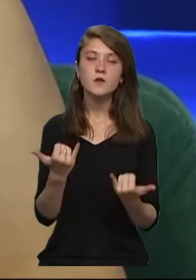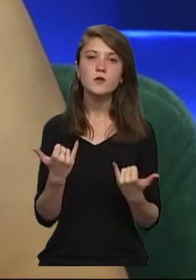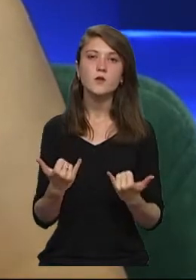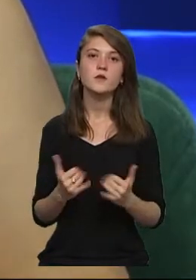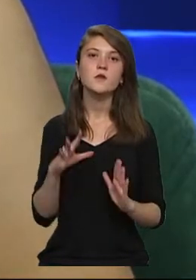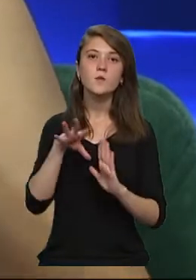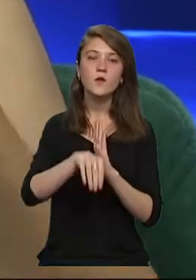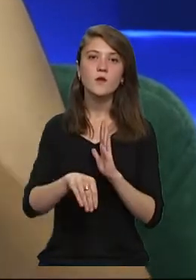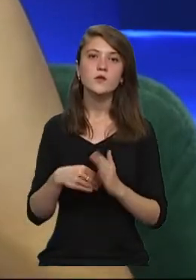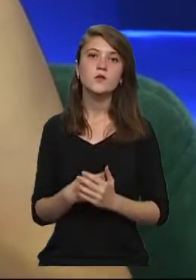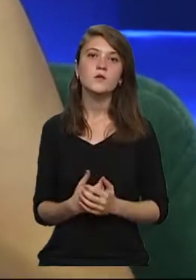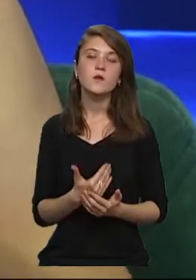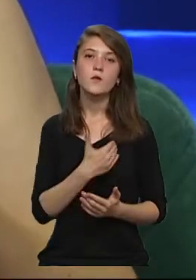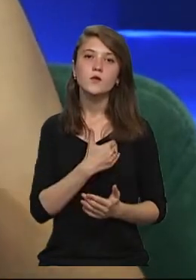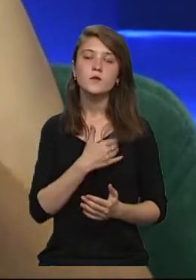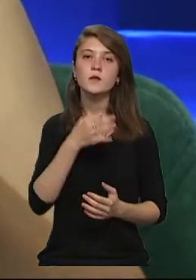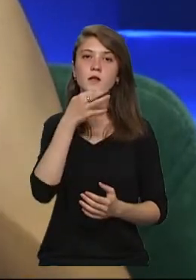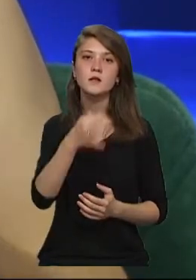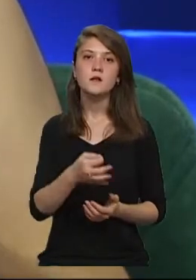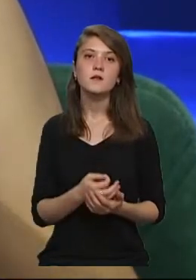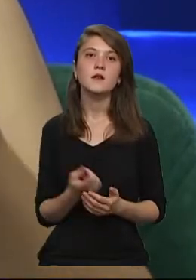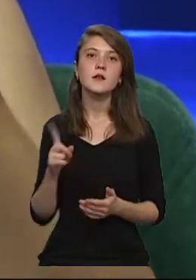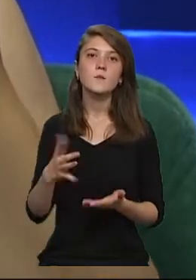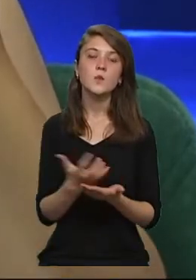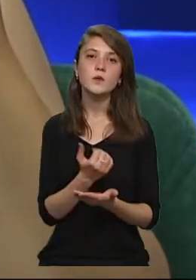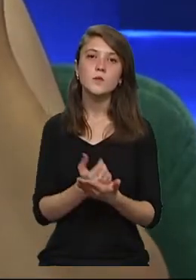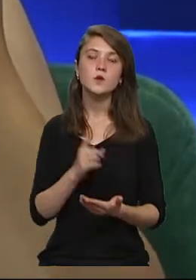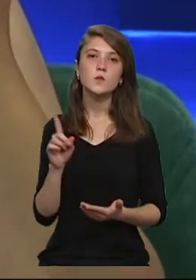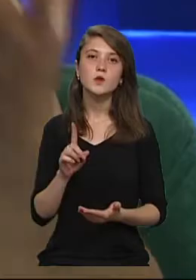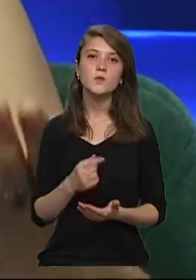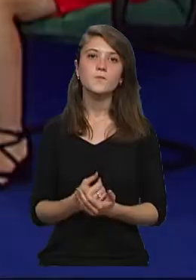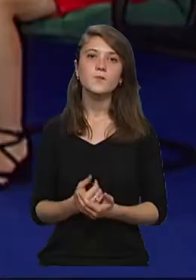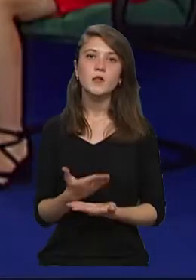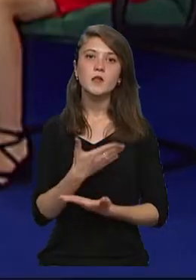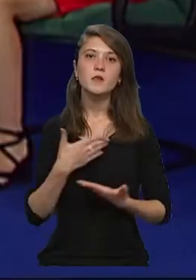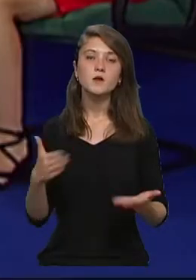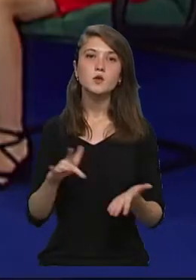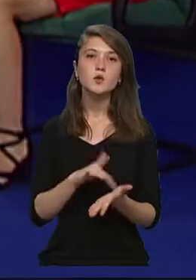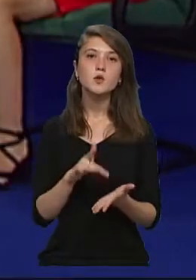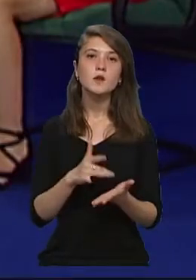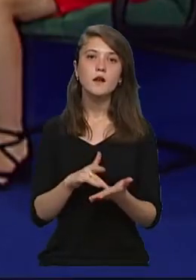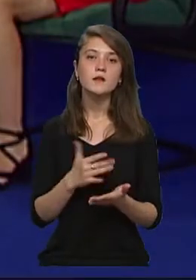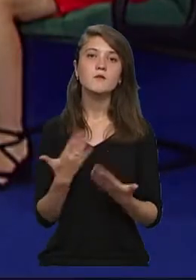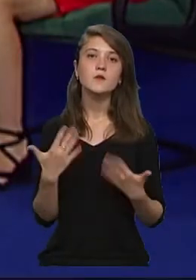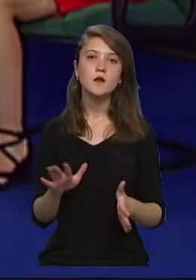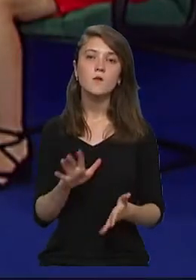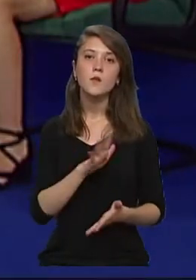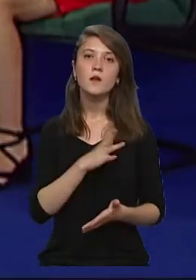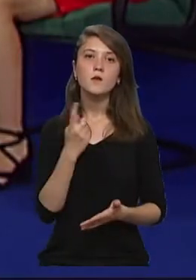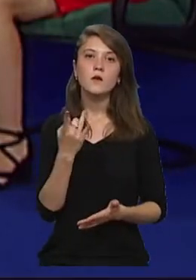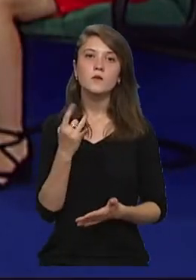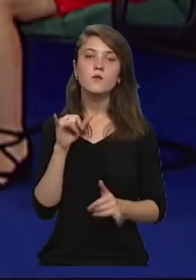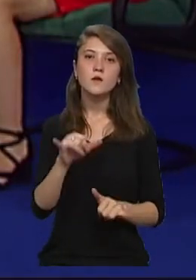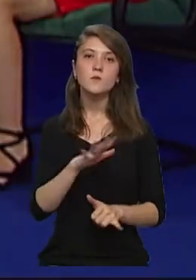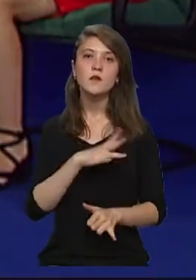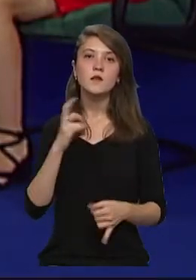сьогодні запроваджують. Хочу поділитися тим успіхом, що наші журналісти вже побували неодноразово і у вас